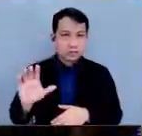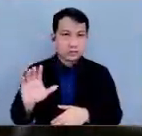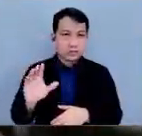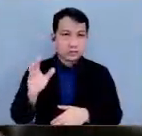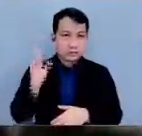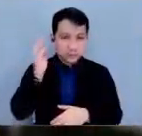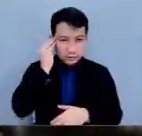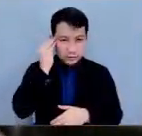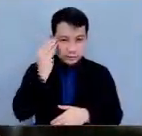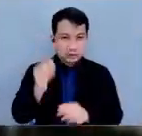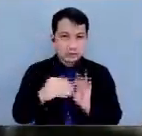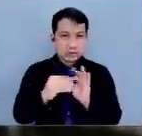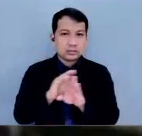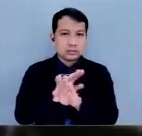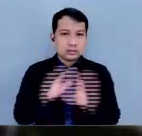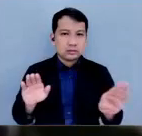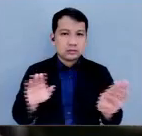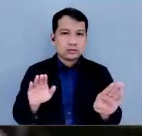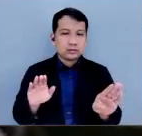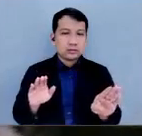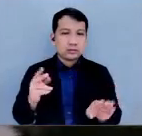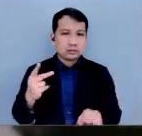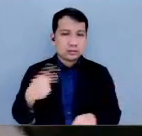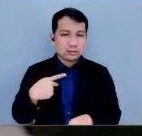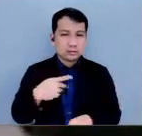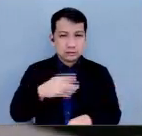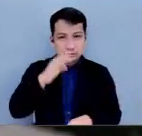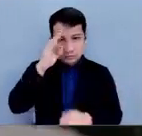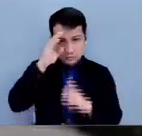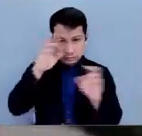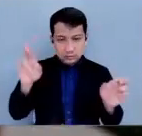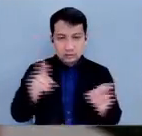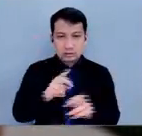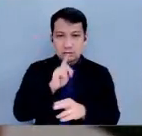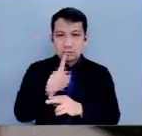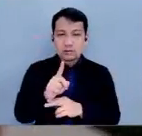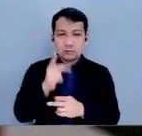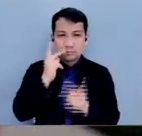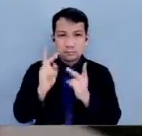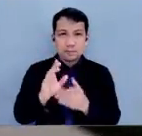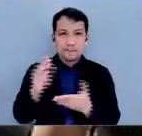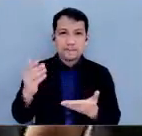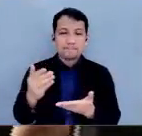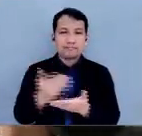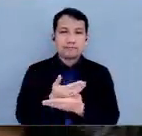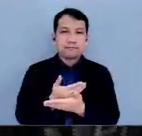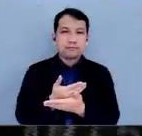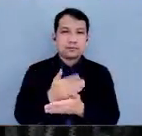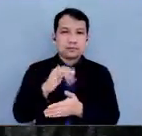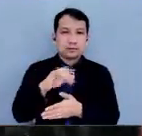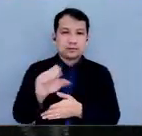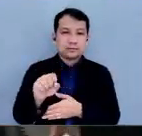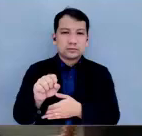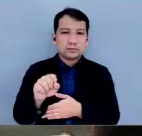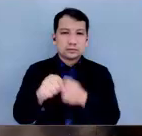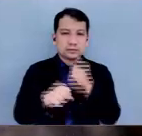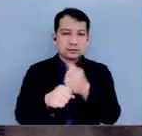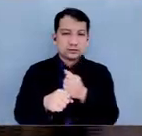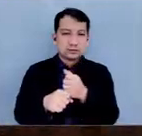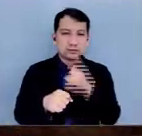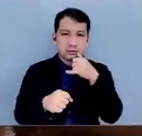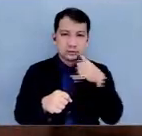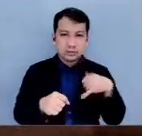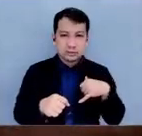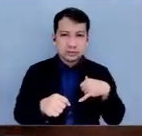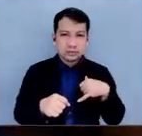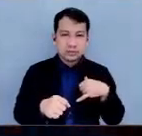Romualdez, wala rin direktang tugon kay Mayor Baste, pero sa pagdalo niya sa bagong Pilipinas caravan sa Sultan Kudarat kahapon, nagpasa